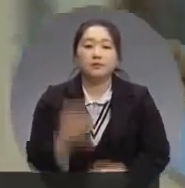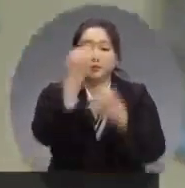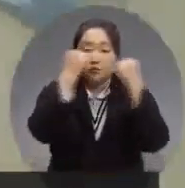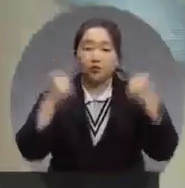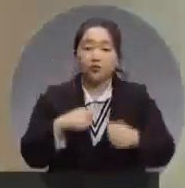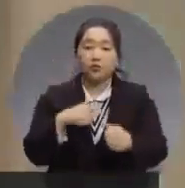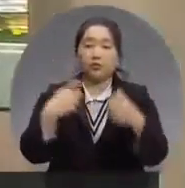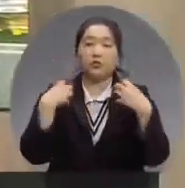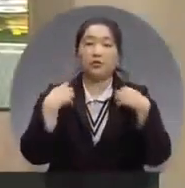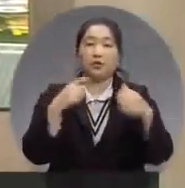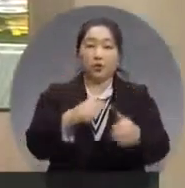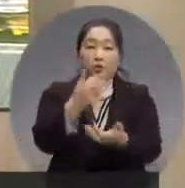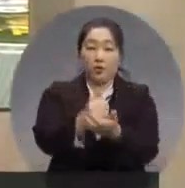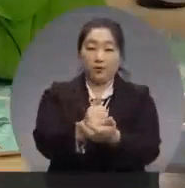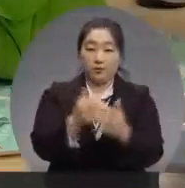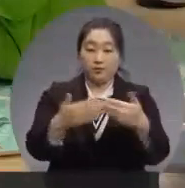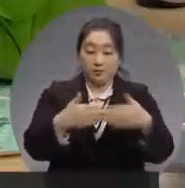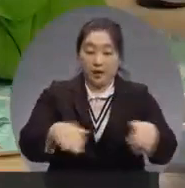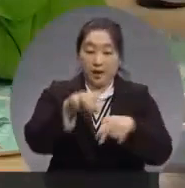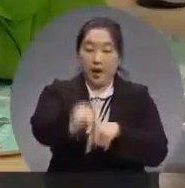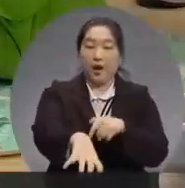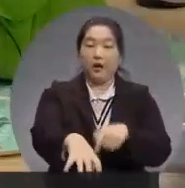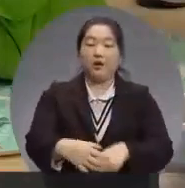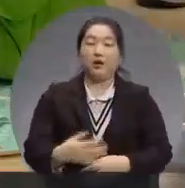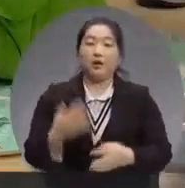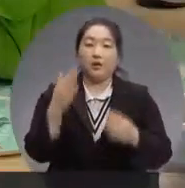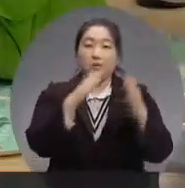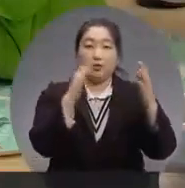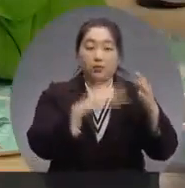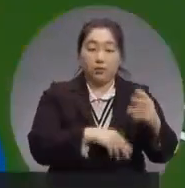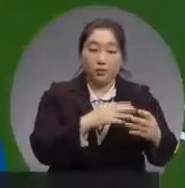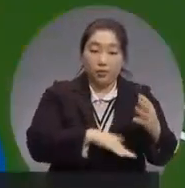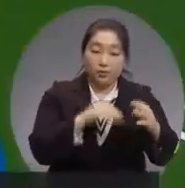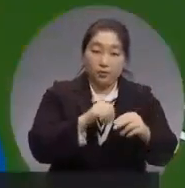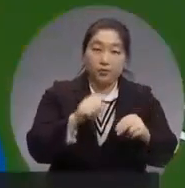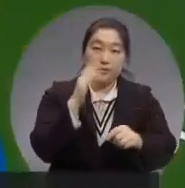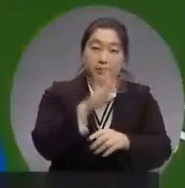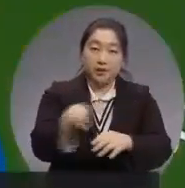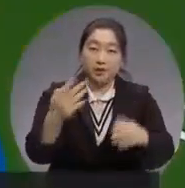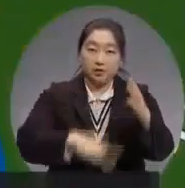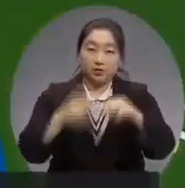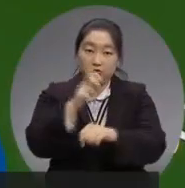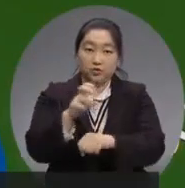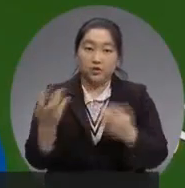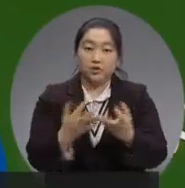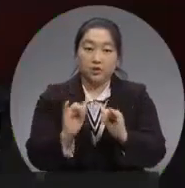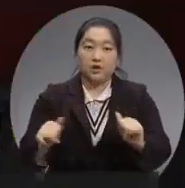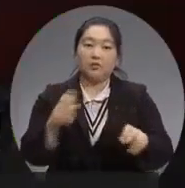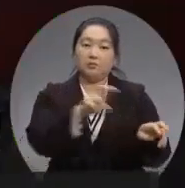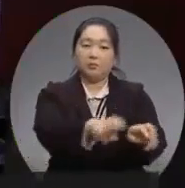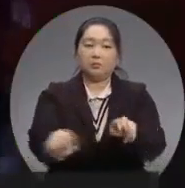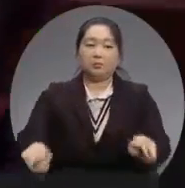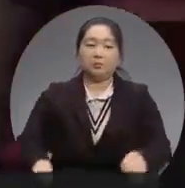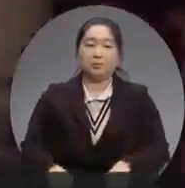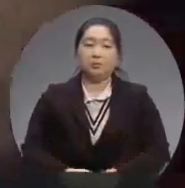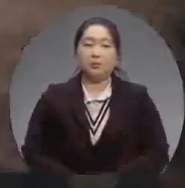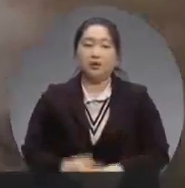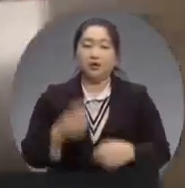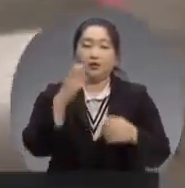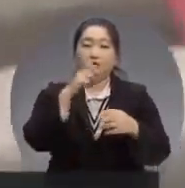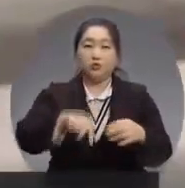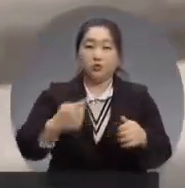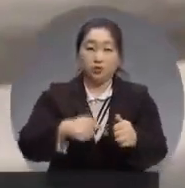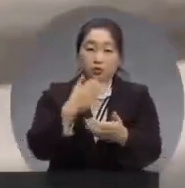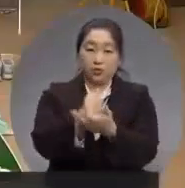충청북도 교육청 교육감실 앞. 교육 공무직 비정규직 노조원들이 자리를 깔고 앉았습니다. 윤건영 교육감과